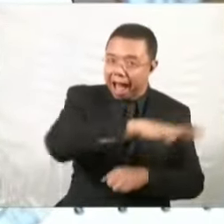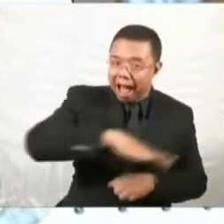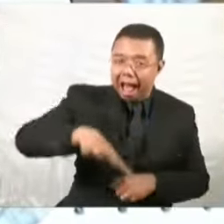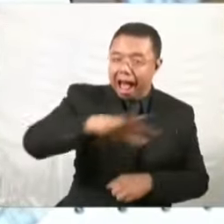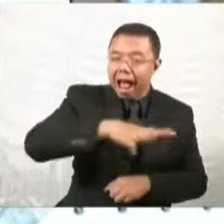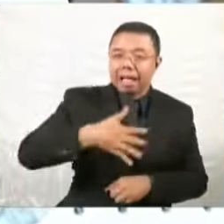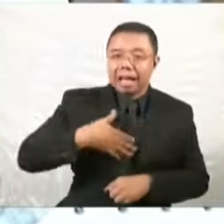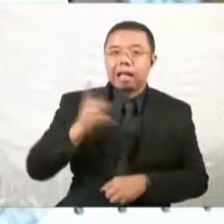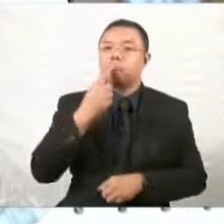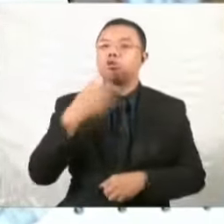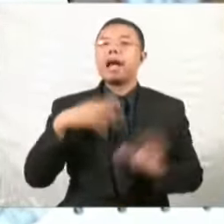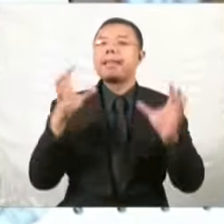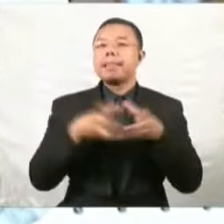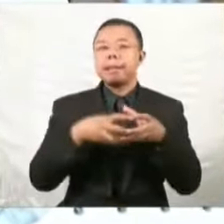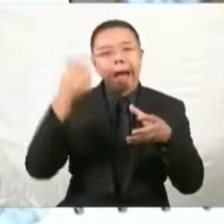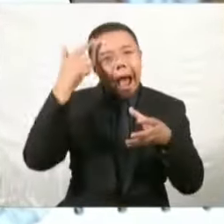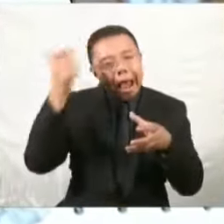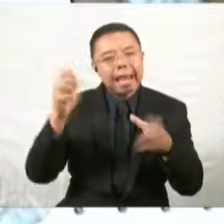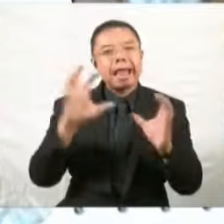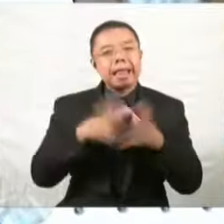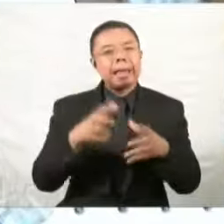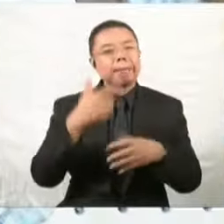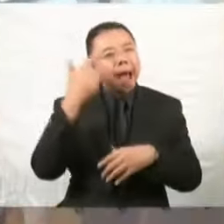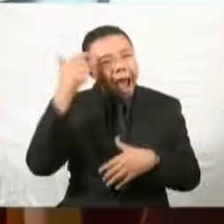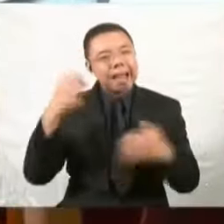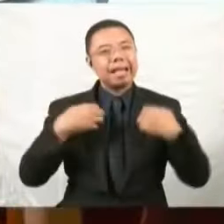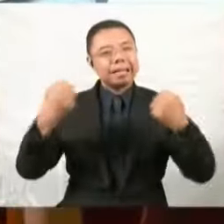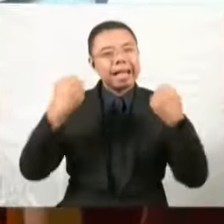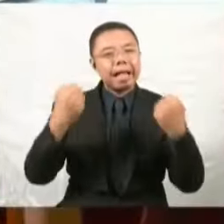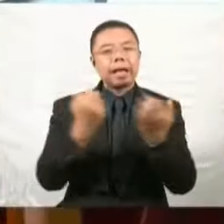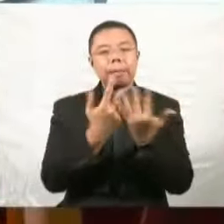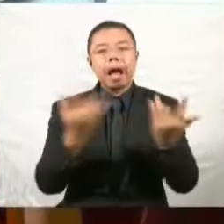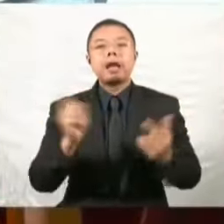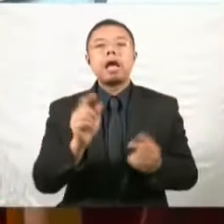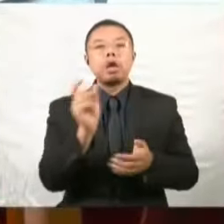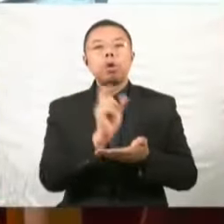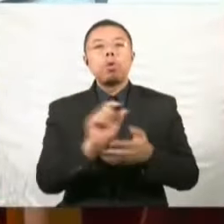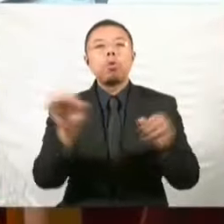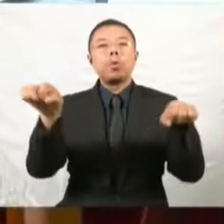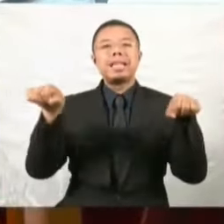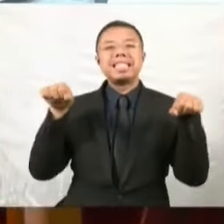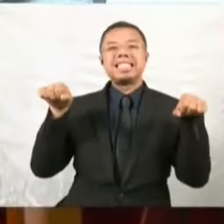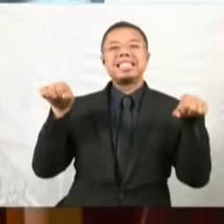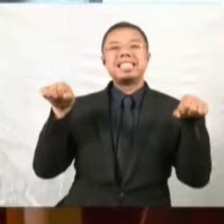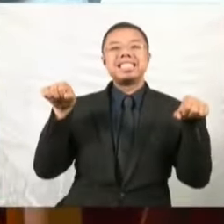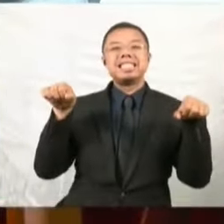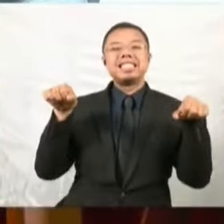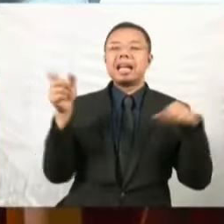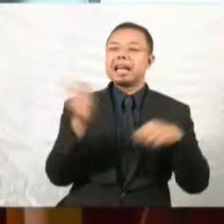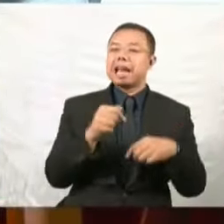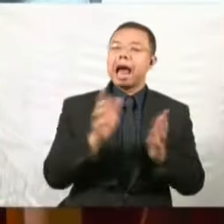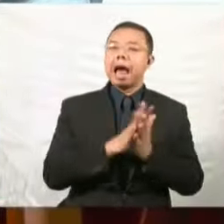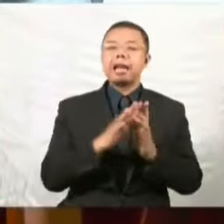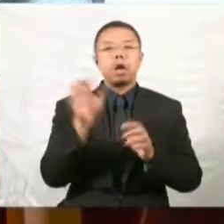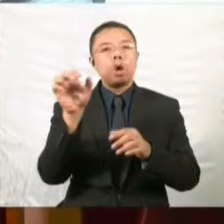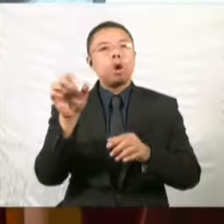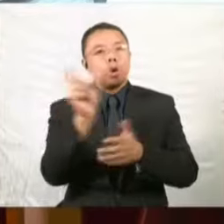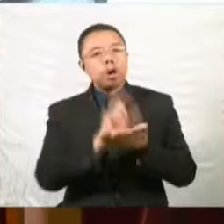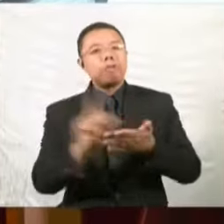saya ada Tim Ahli Pak tim ahli kesehatan masyarakat dari Universitas Indonesia dari Universitas